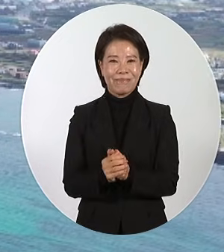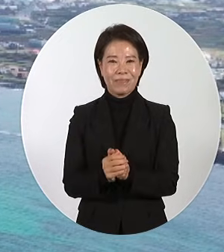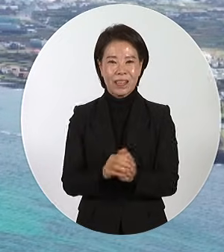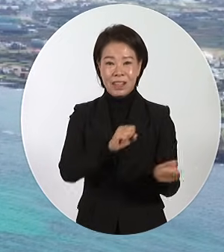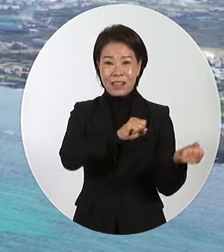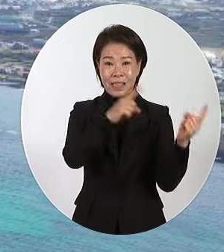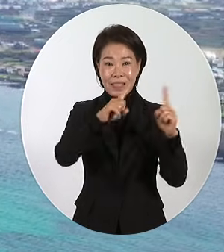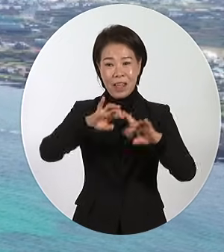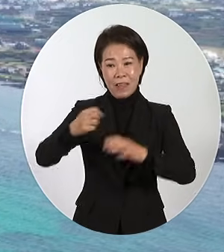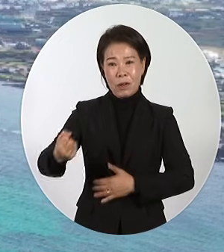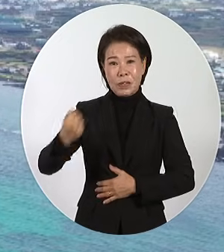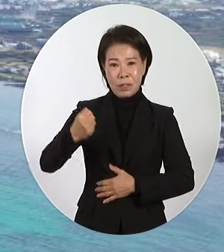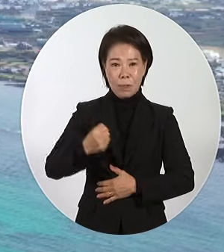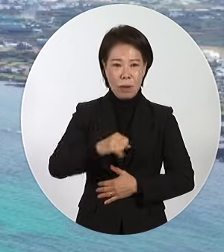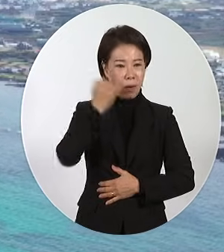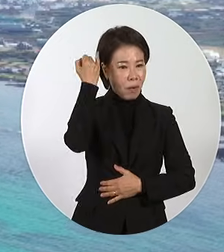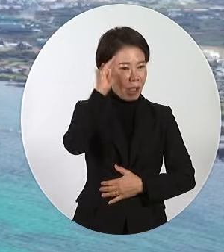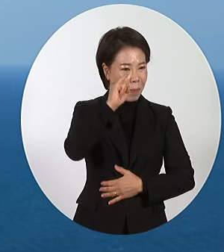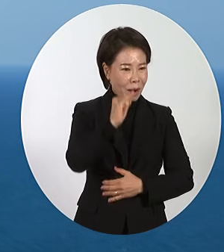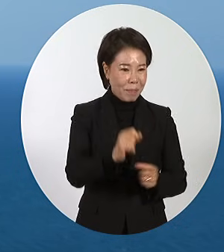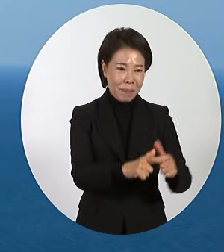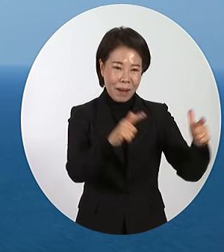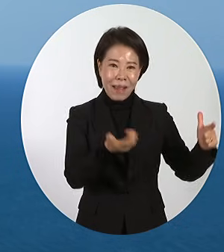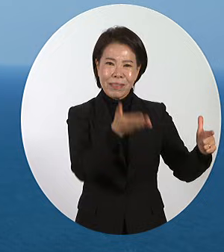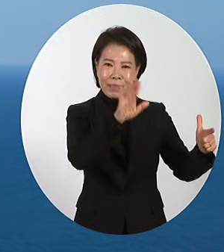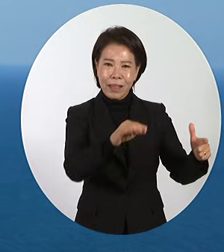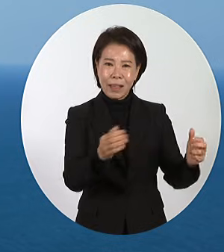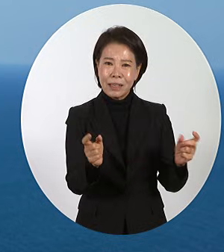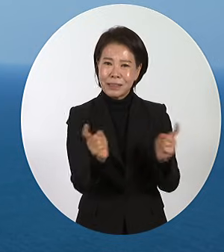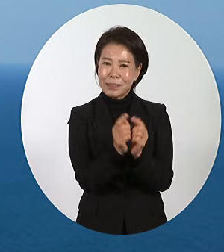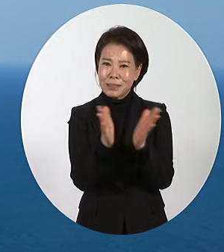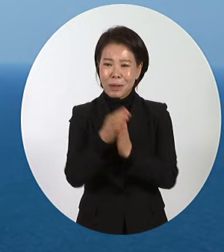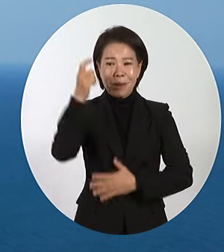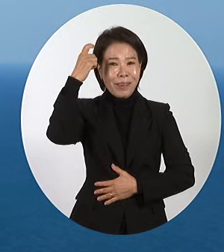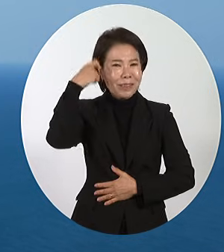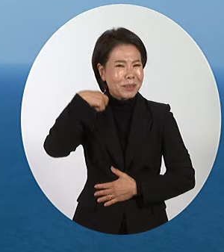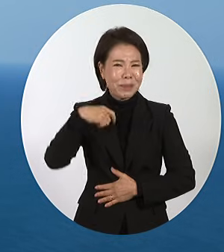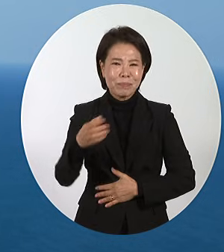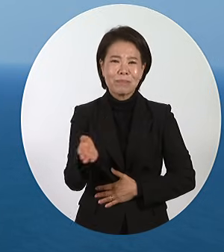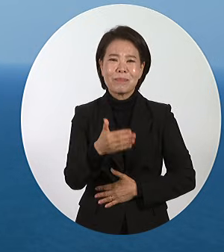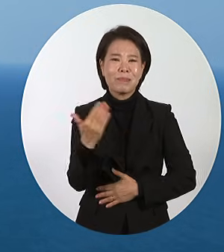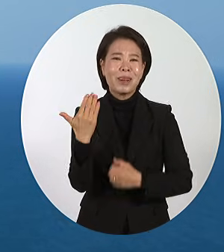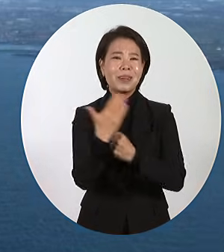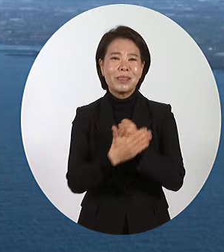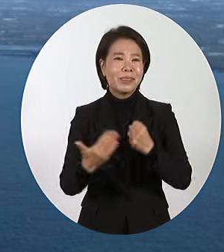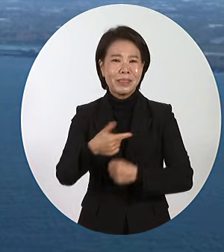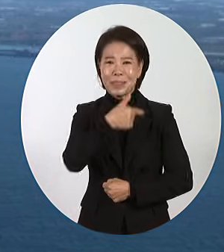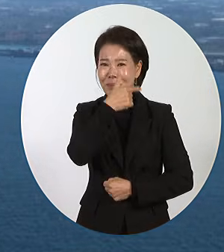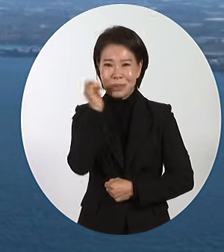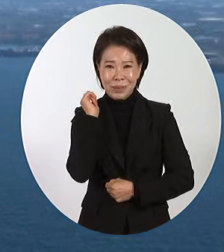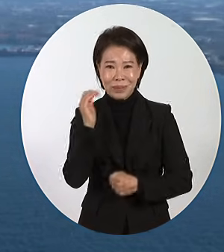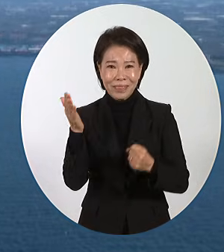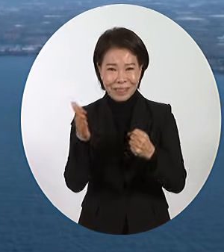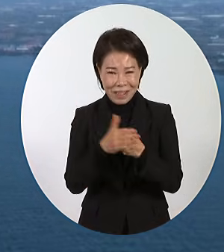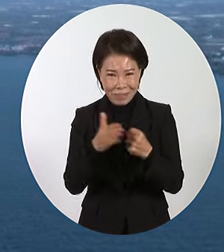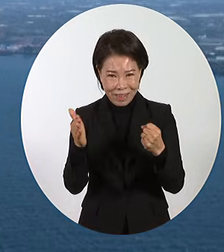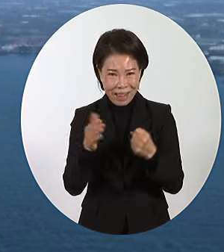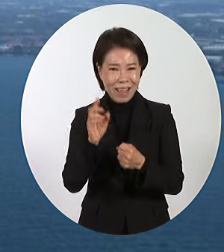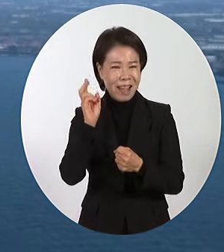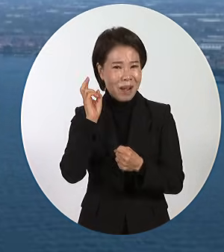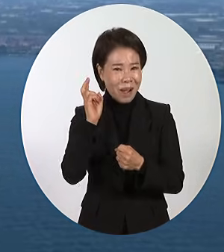그동안 재생에너지 개발이 확대됐지만 도민이 체감할 경제적 혜택이 부족했다는 지적에 따른